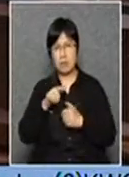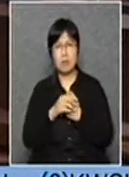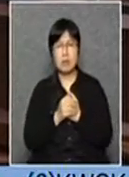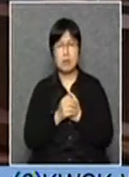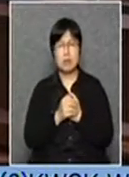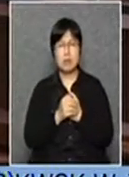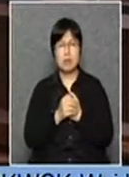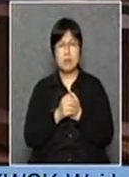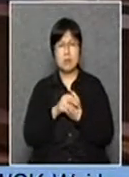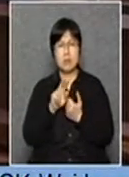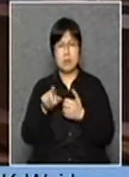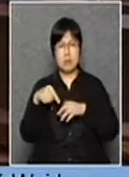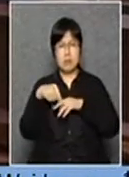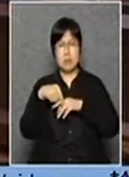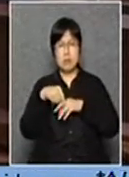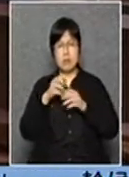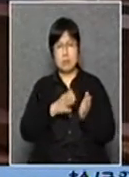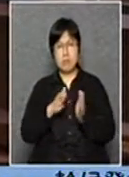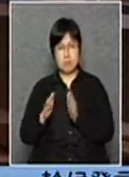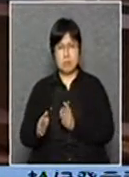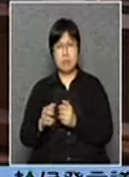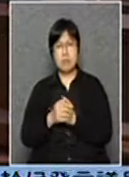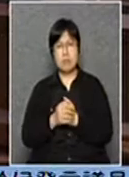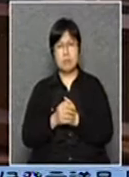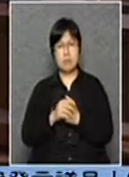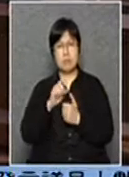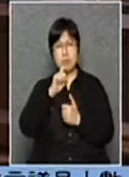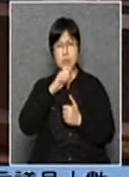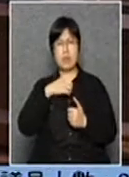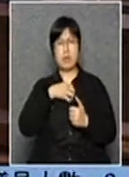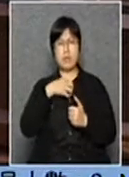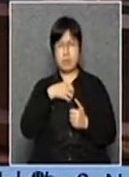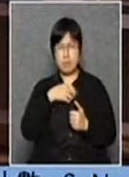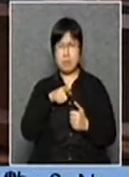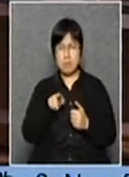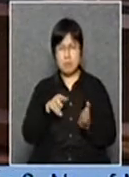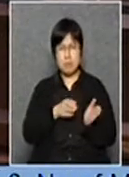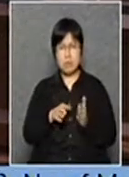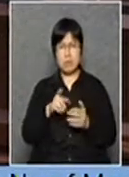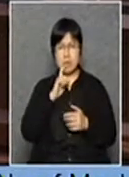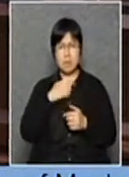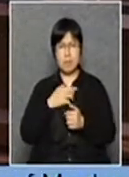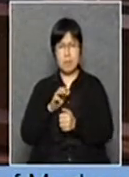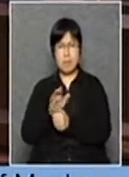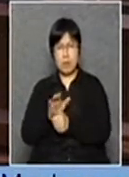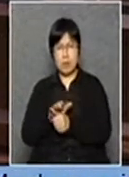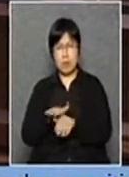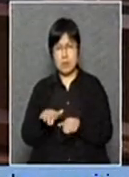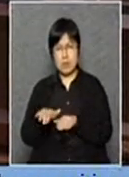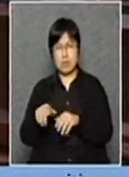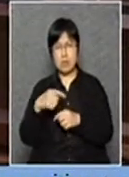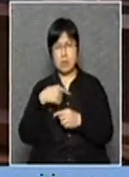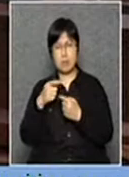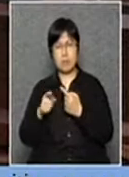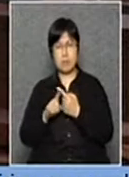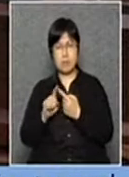但係睇翻我哋嘅基金嘅安排咧，主席令到人有啲擔心，即係唔係淨係話震災基金先咁多問題？我哋啲基金